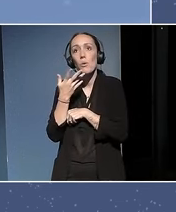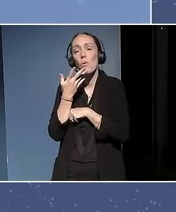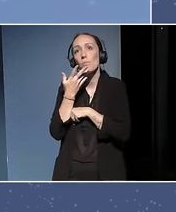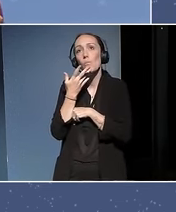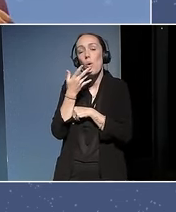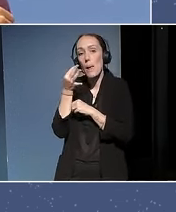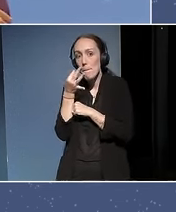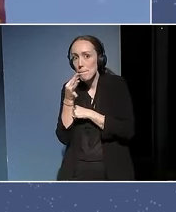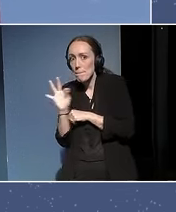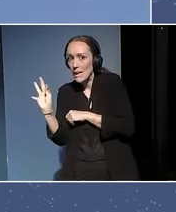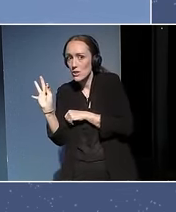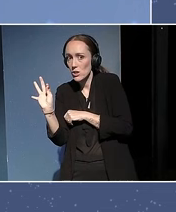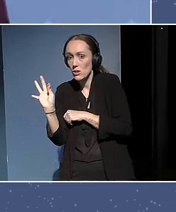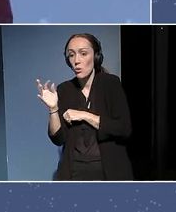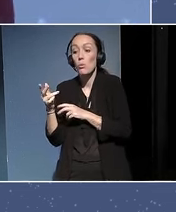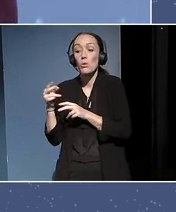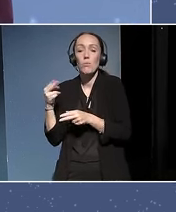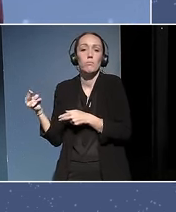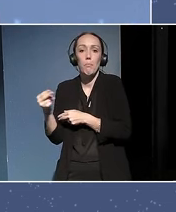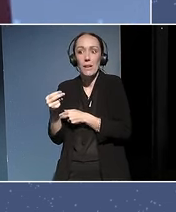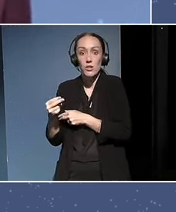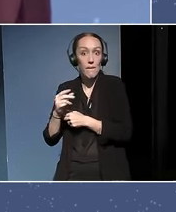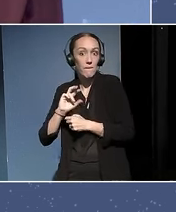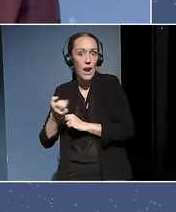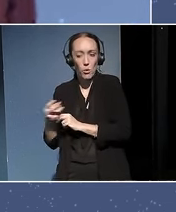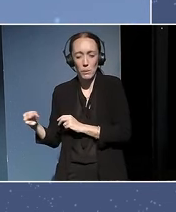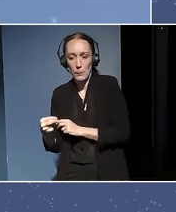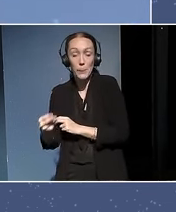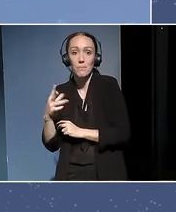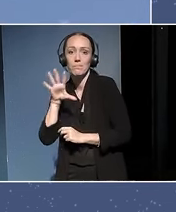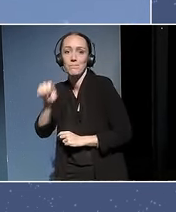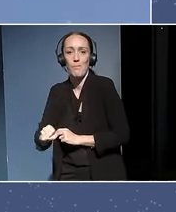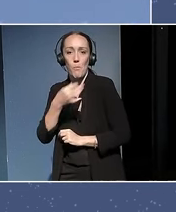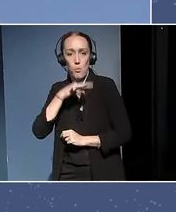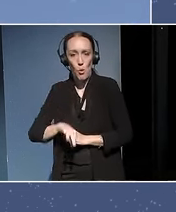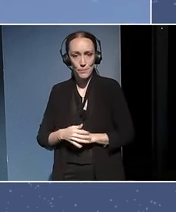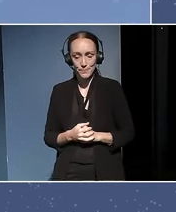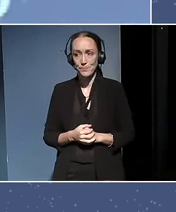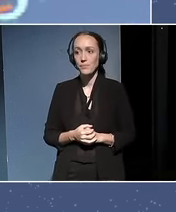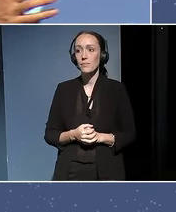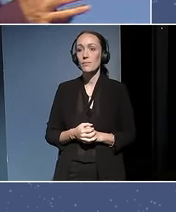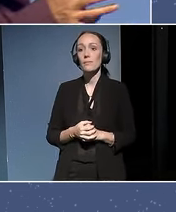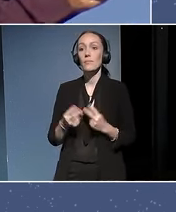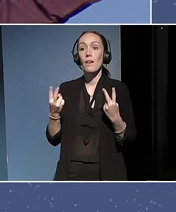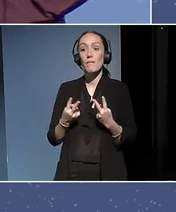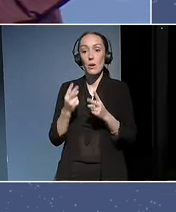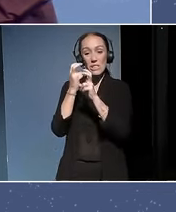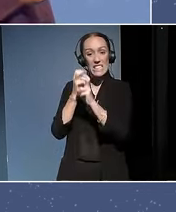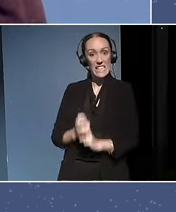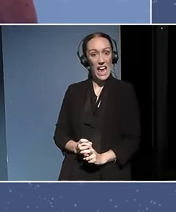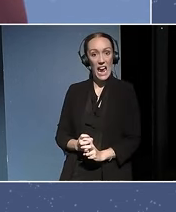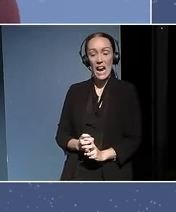anche veloci Ebbene però tutto il resto dello scheletro era